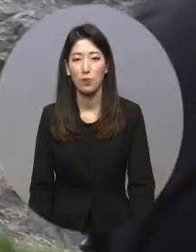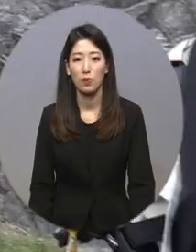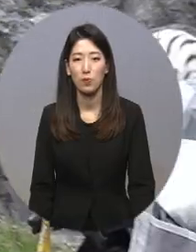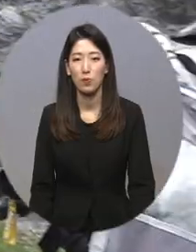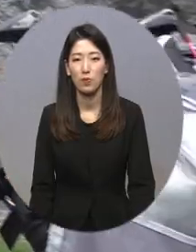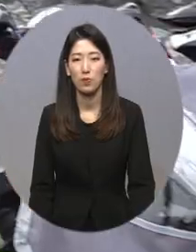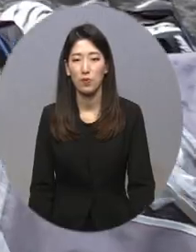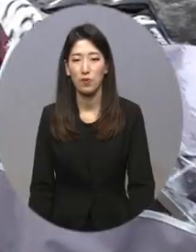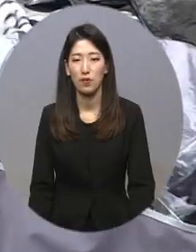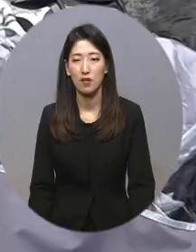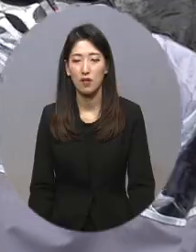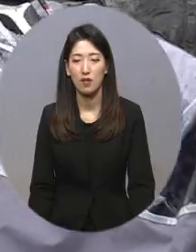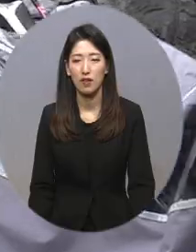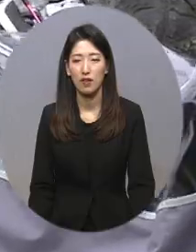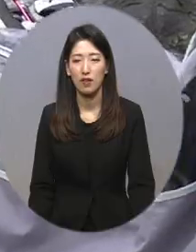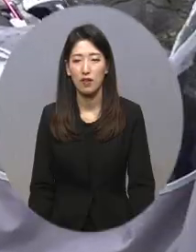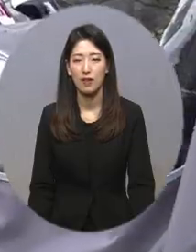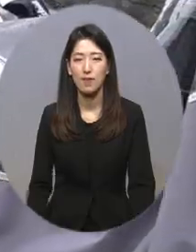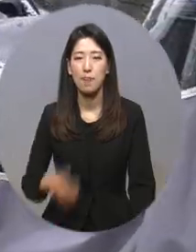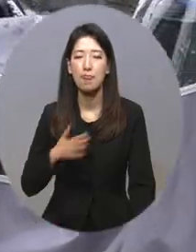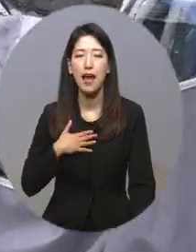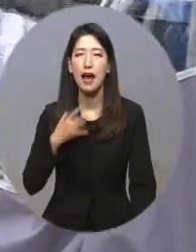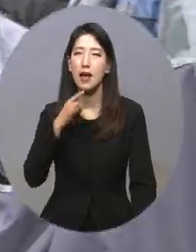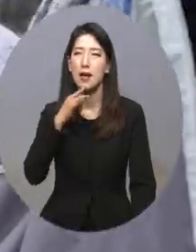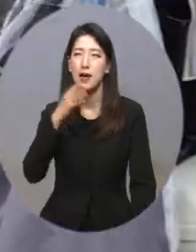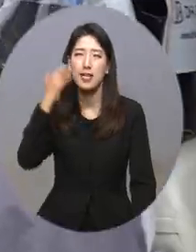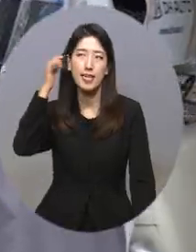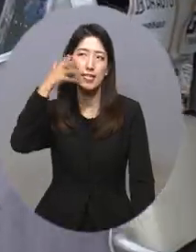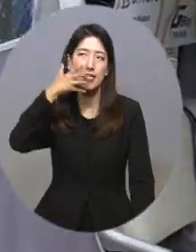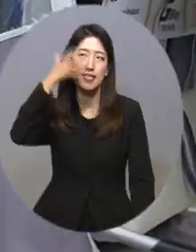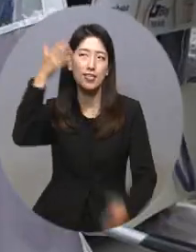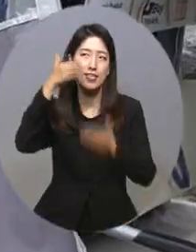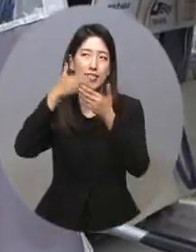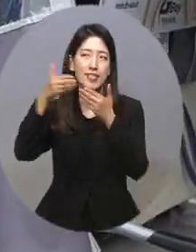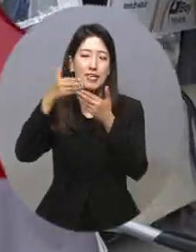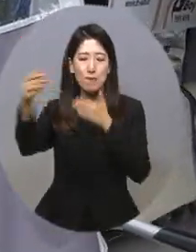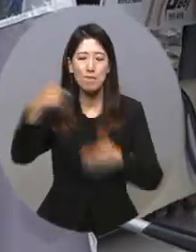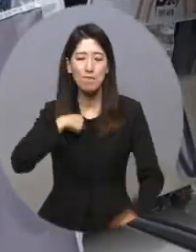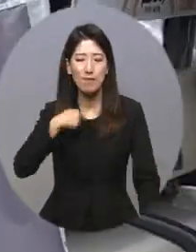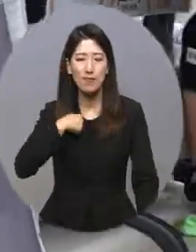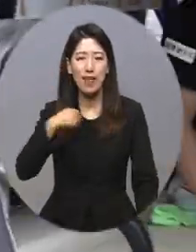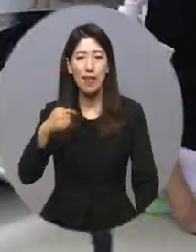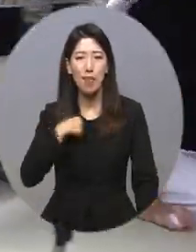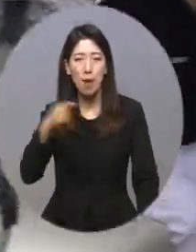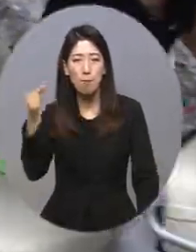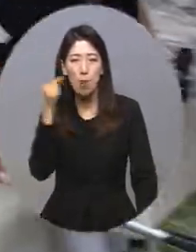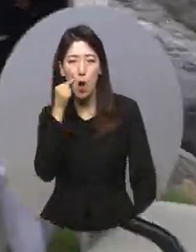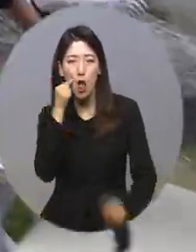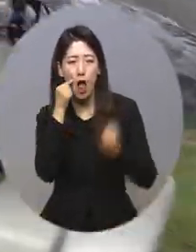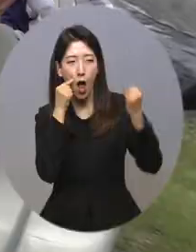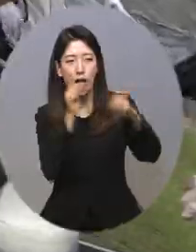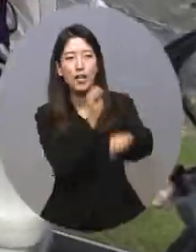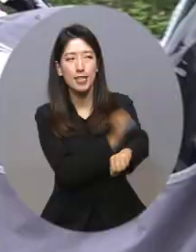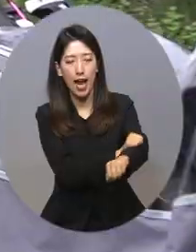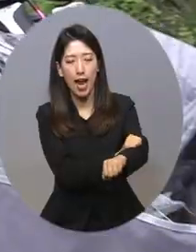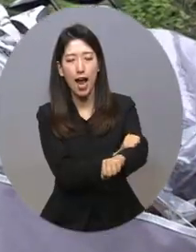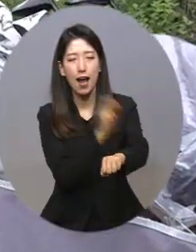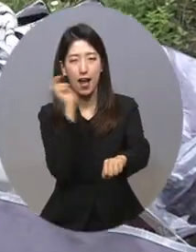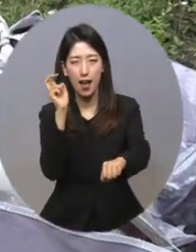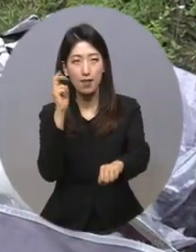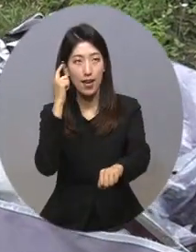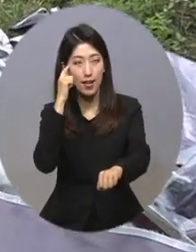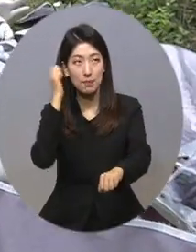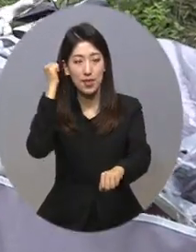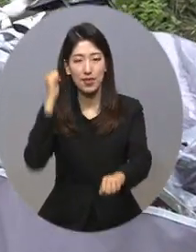아, 이 소리가 왜냐면 나의 큰 그림이었어. 뭘 큰 그림이야? 내가 5천원에 은지가 잘 칠 거라고 생각을 했지.